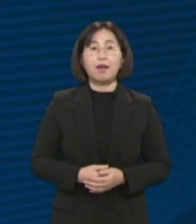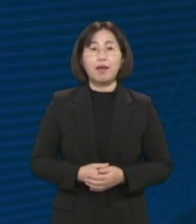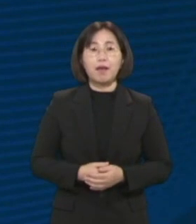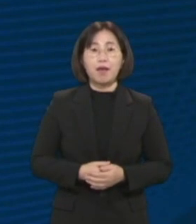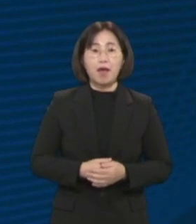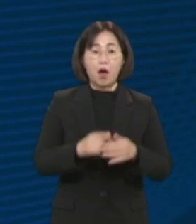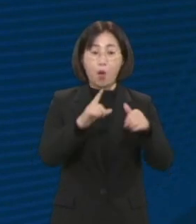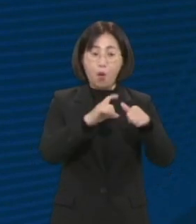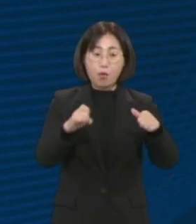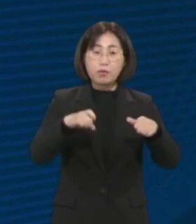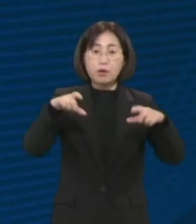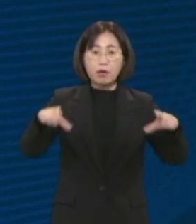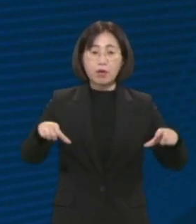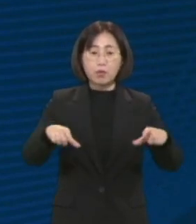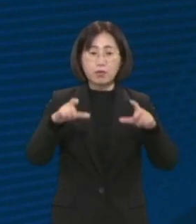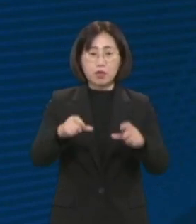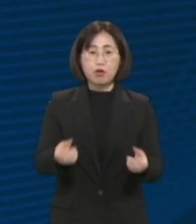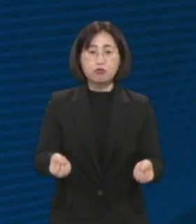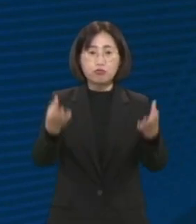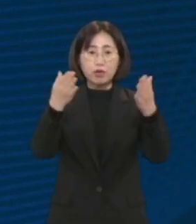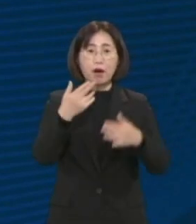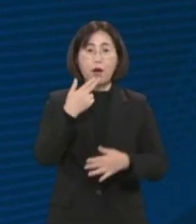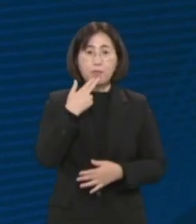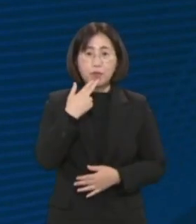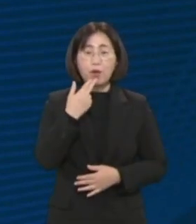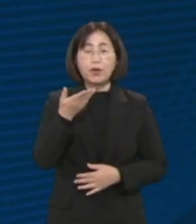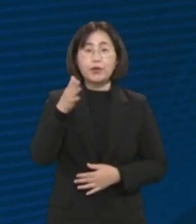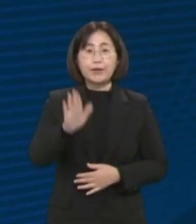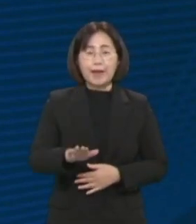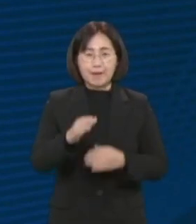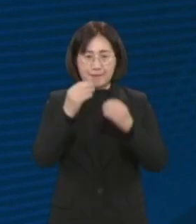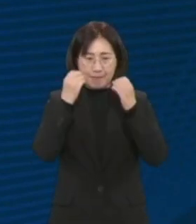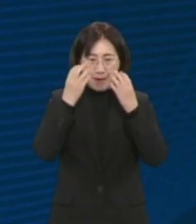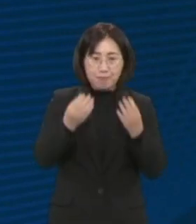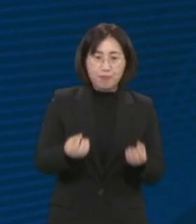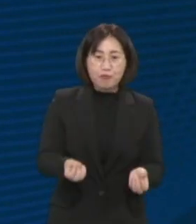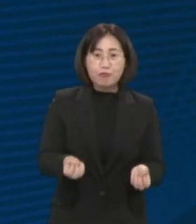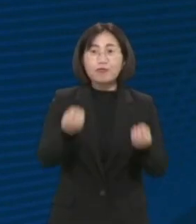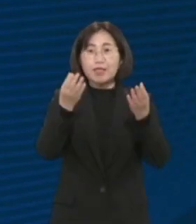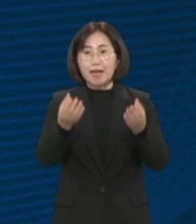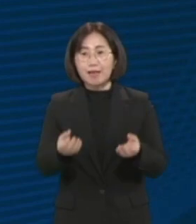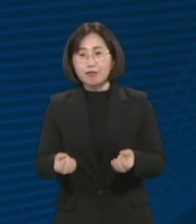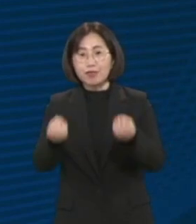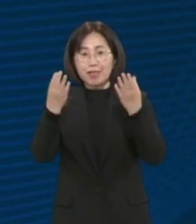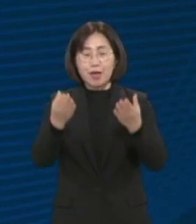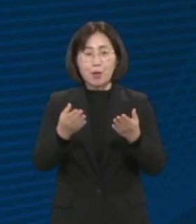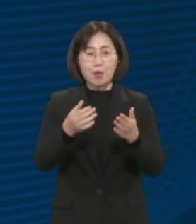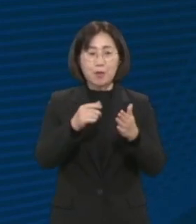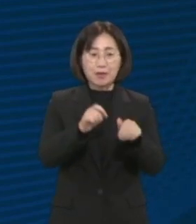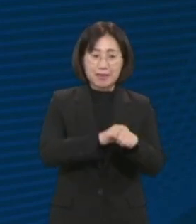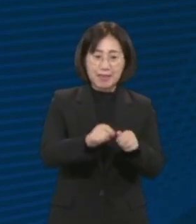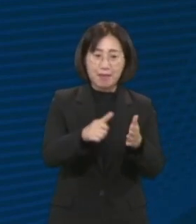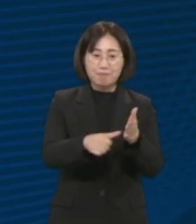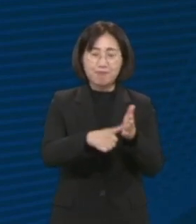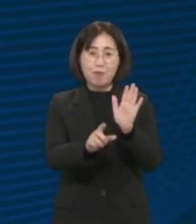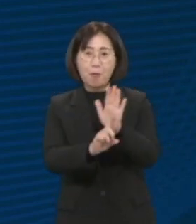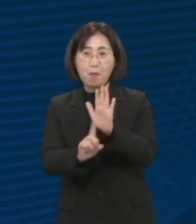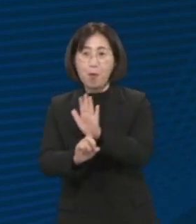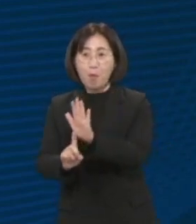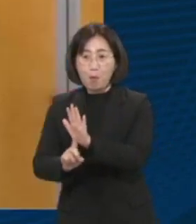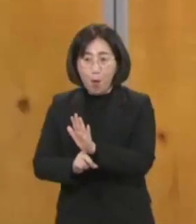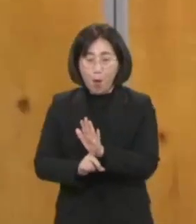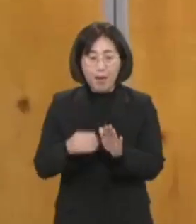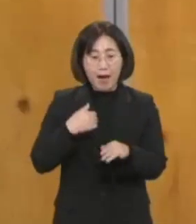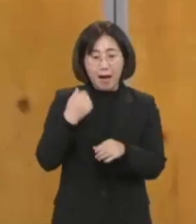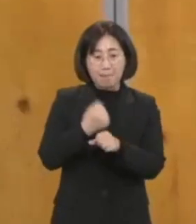아예 지역 주제가 없다시피 한 지역에 뭔가 새로운 축제로 그 지역의 특산물을 홍보도 하고지 알릴 수 있는 거를 한번 시험해